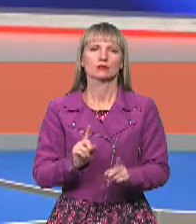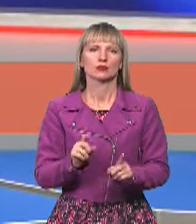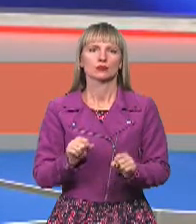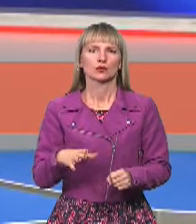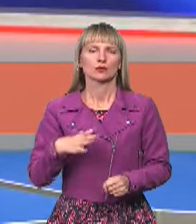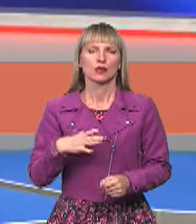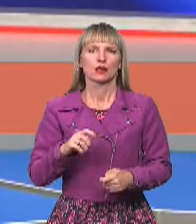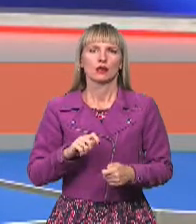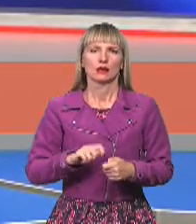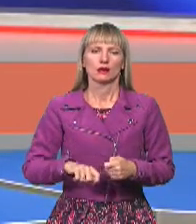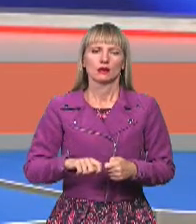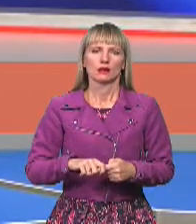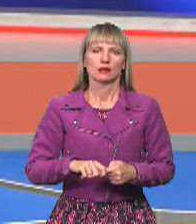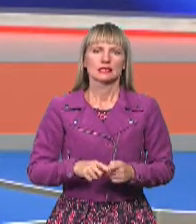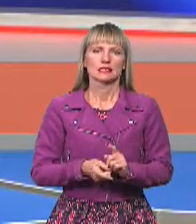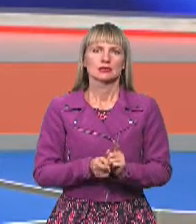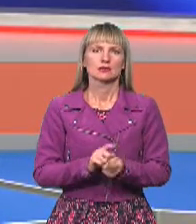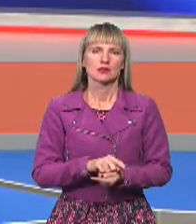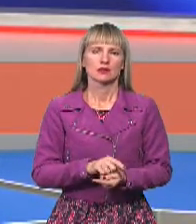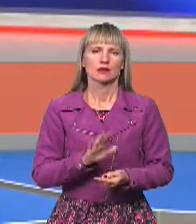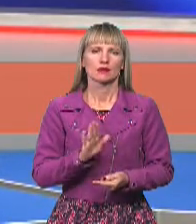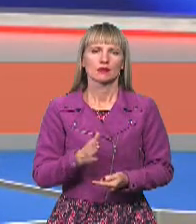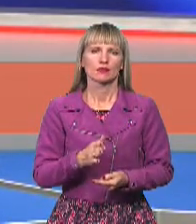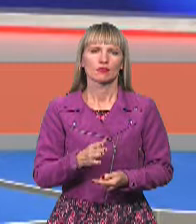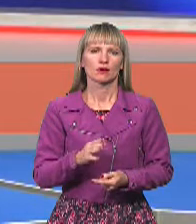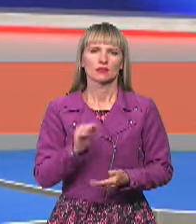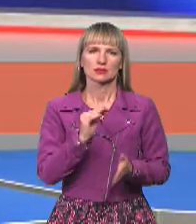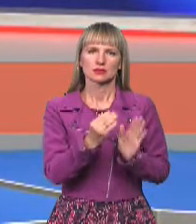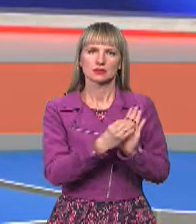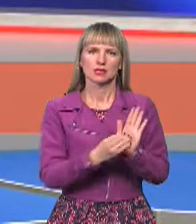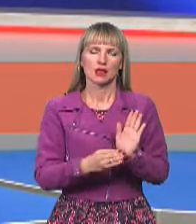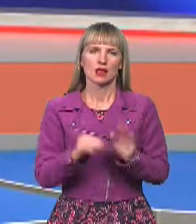могут произвести изменения в рецептуре